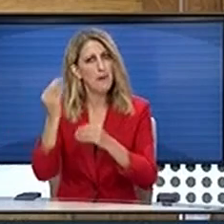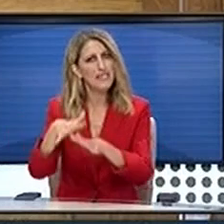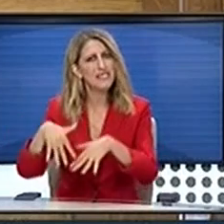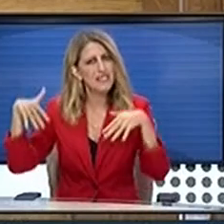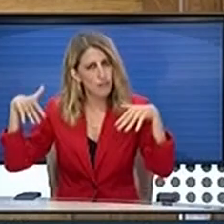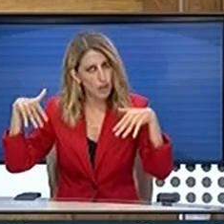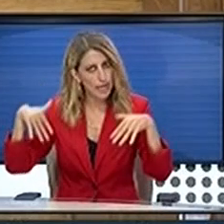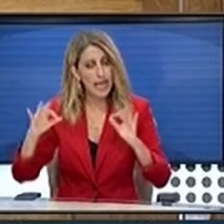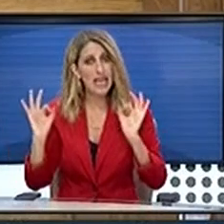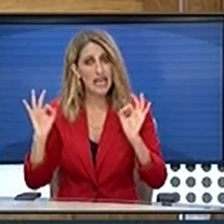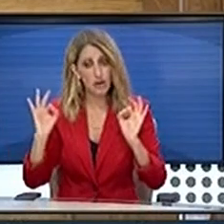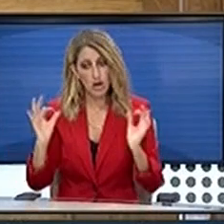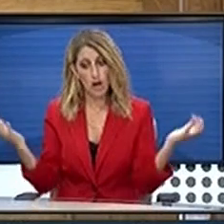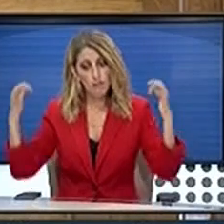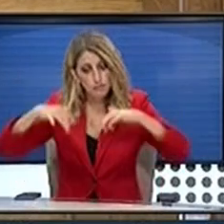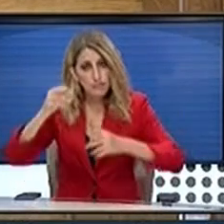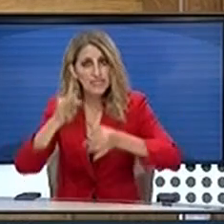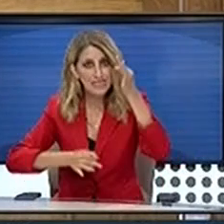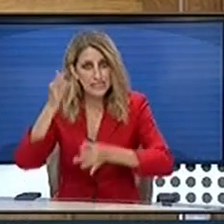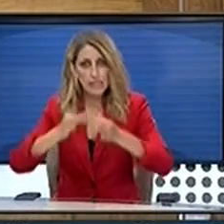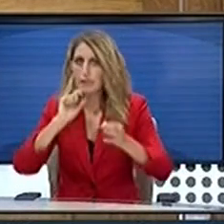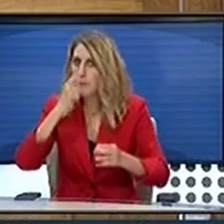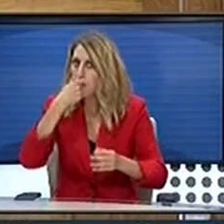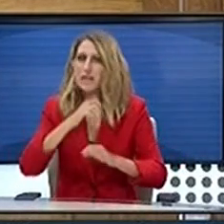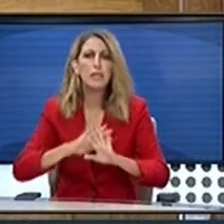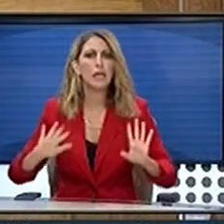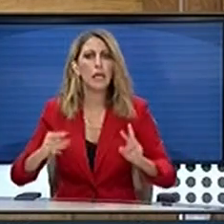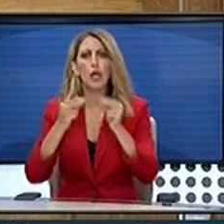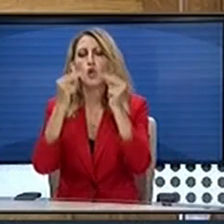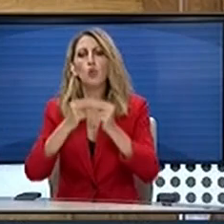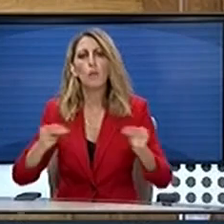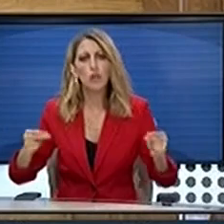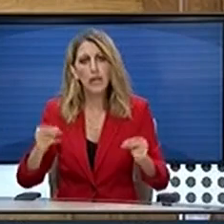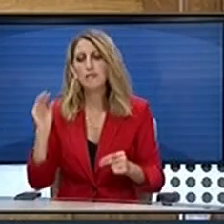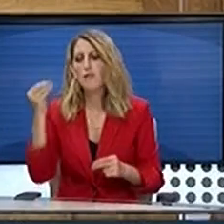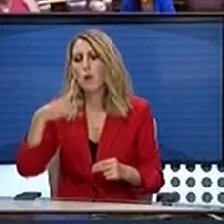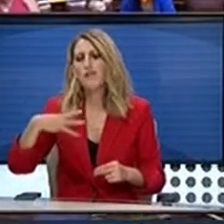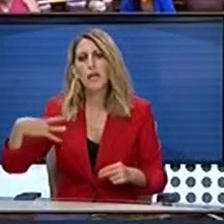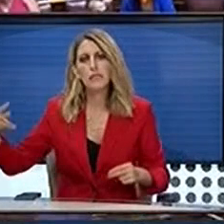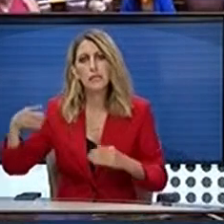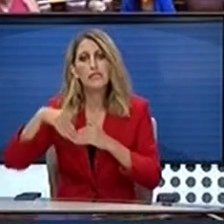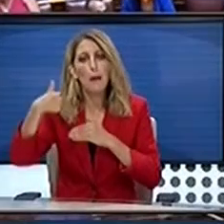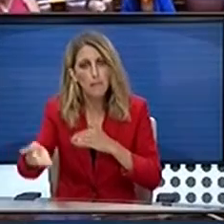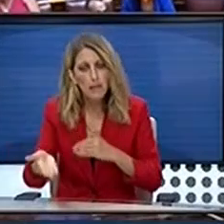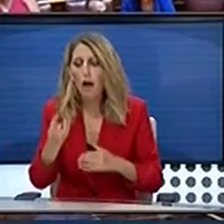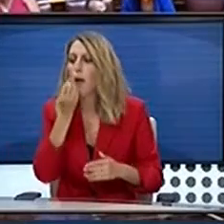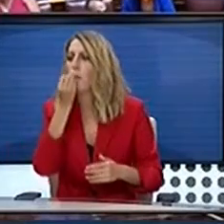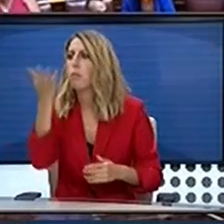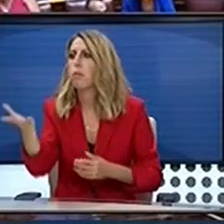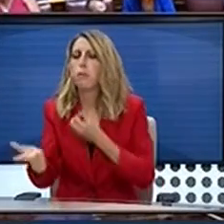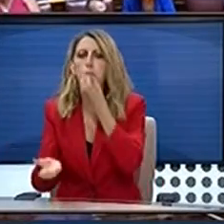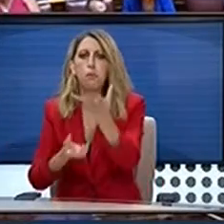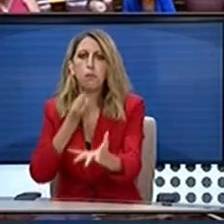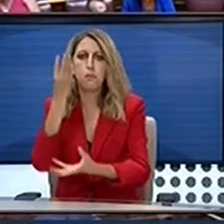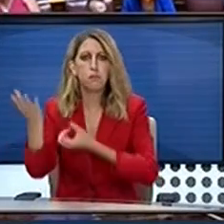συνεδρίαση σε μέσα μαζικής ενημέρωσης. Το ομολογήσατε περίπου κιόλας. Και μετά έχετε την απέτηση εσείς